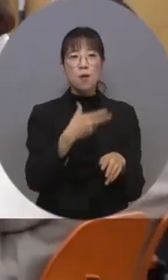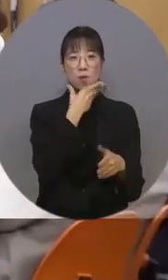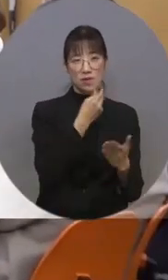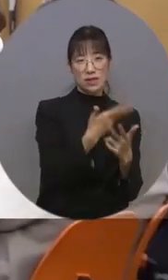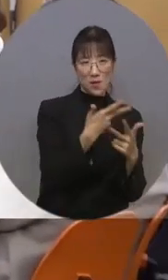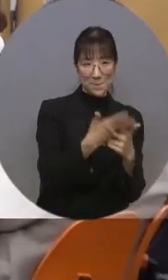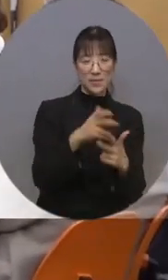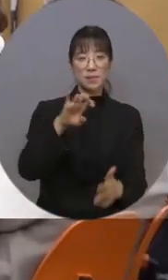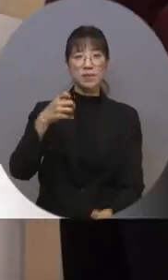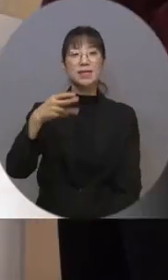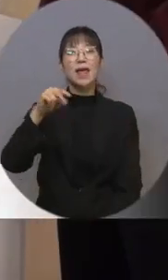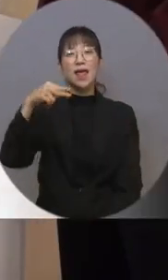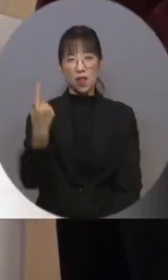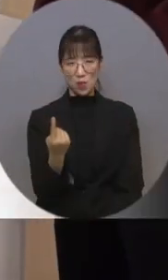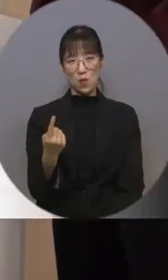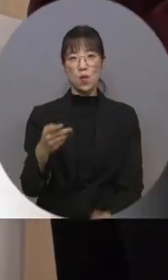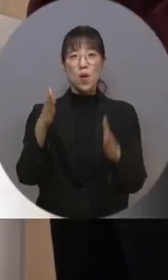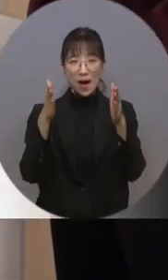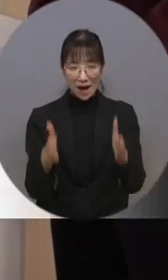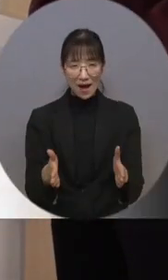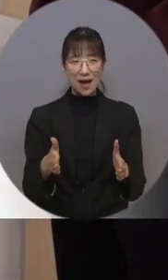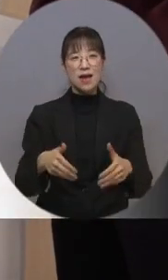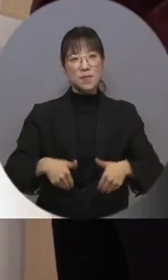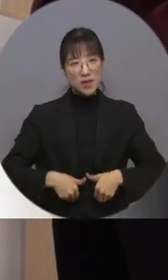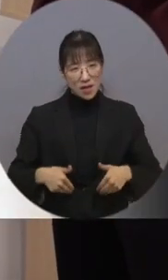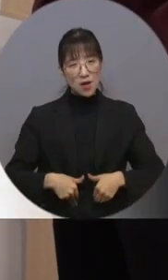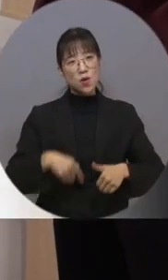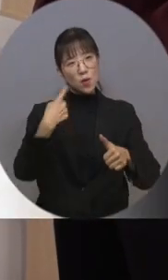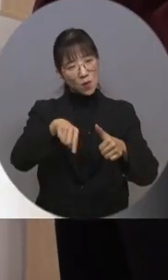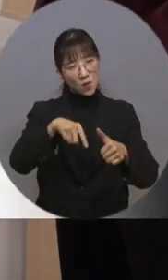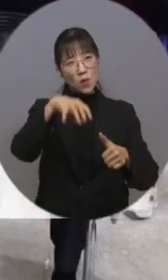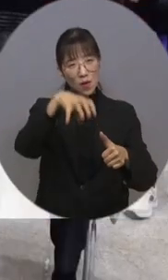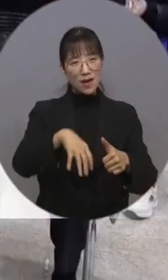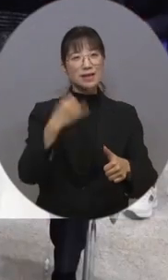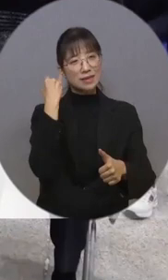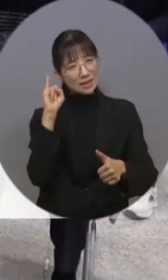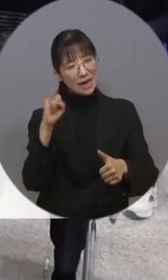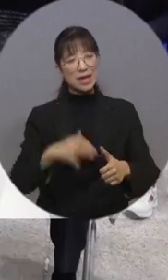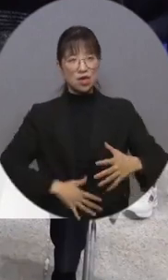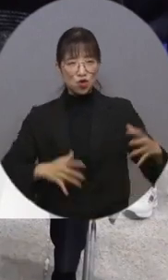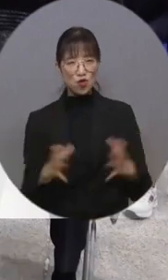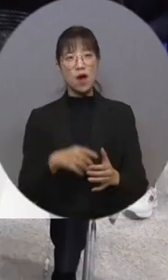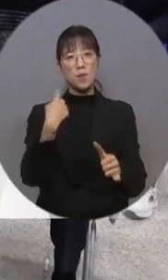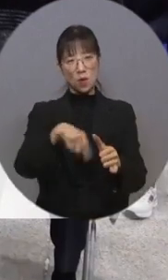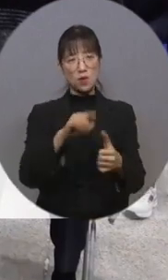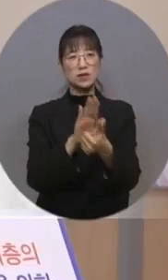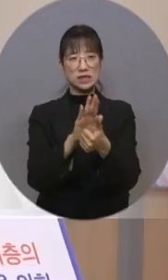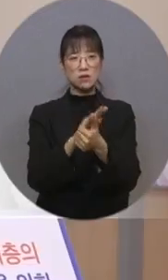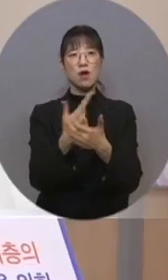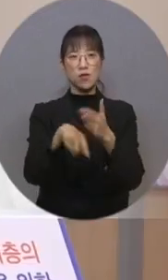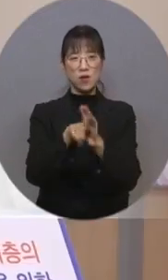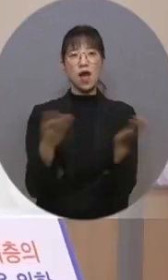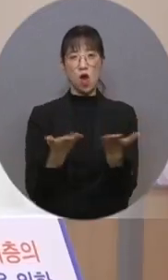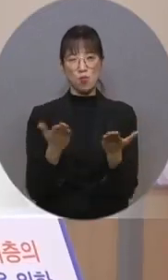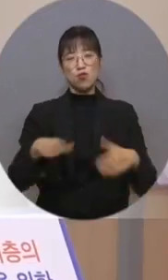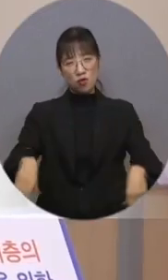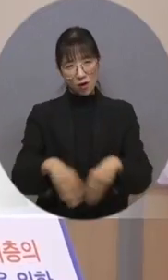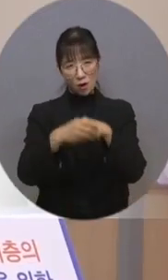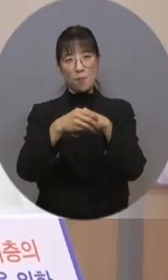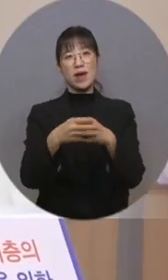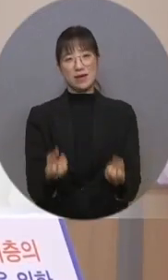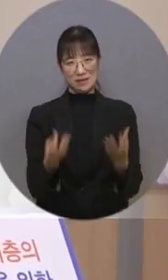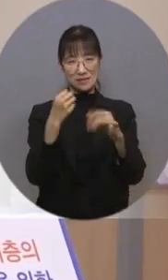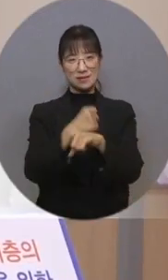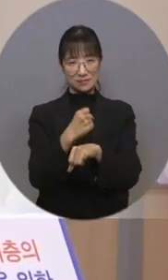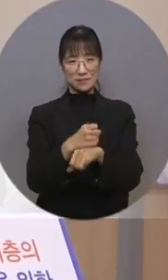한국지적발달장애인복지협회와 프레도 간의 지역사회 학습필요 계층의 창의 융합교육 지원을 위한 업무협약식이 진행됐습니다.